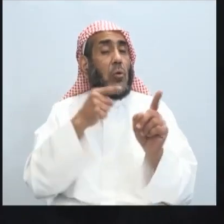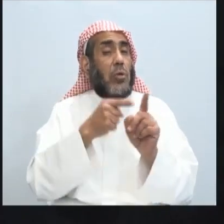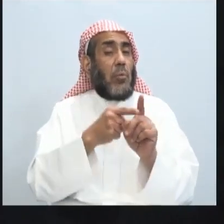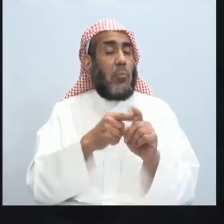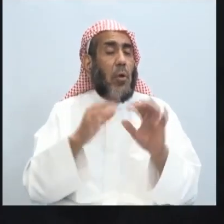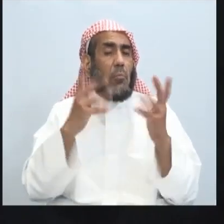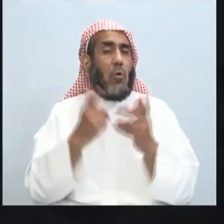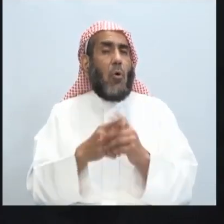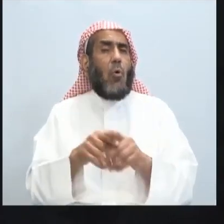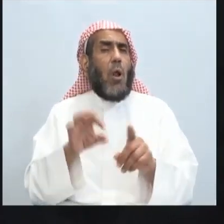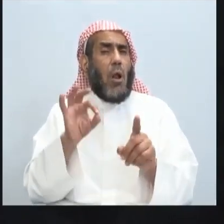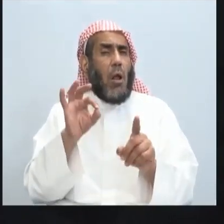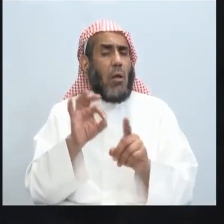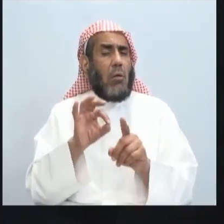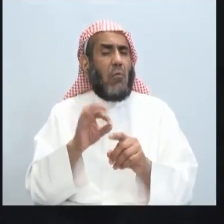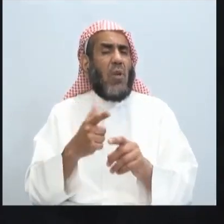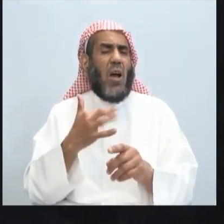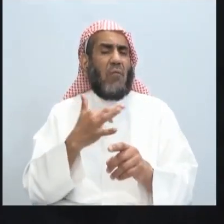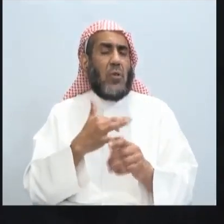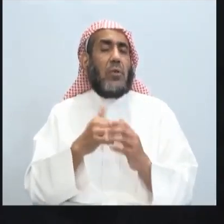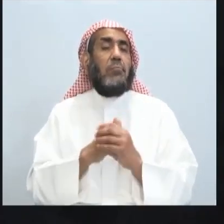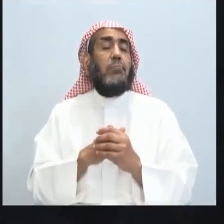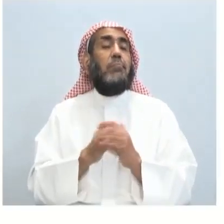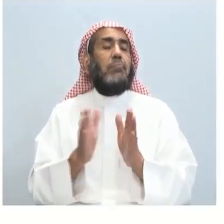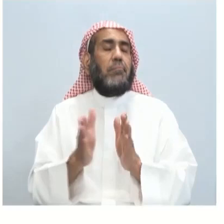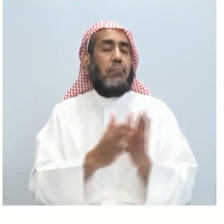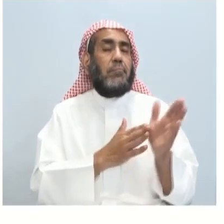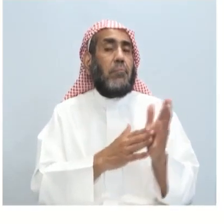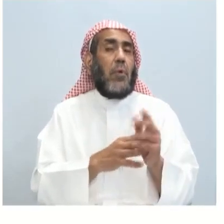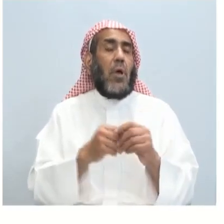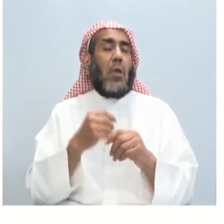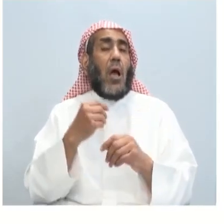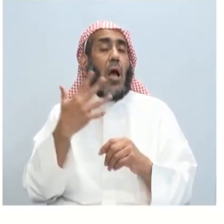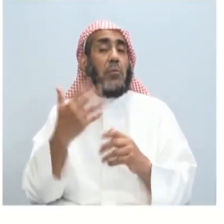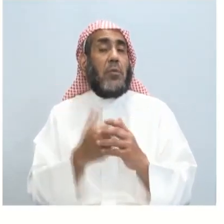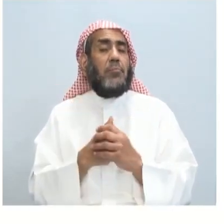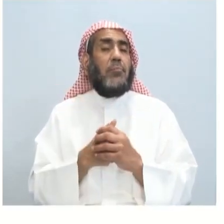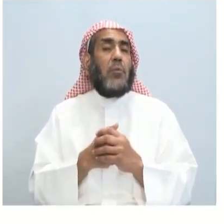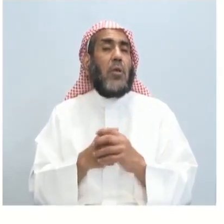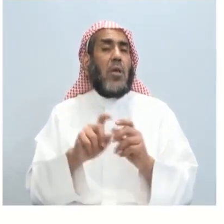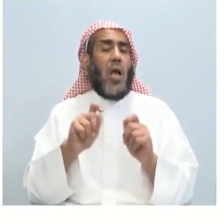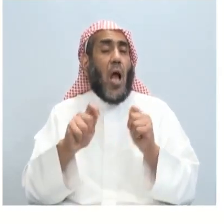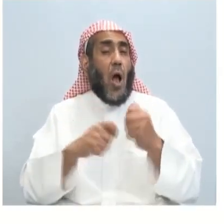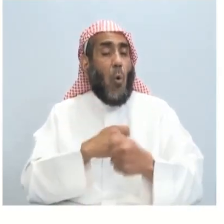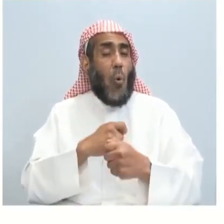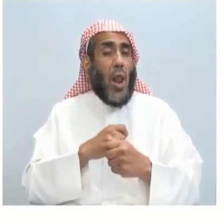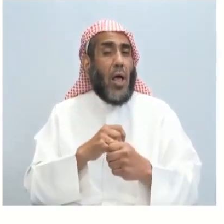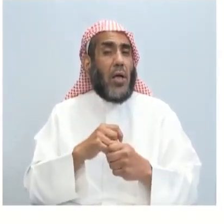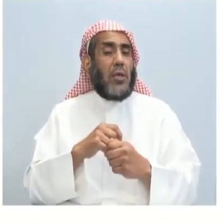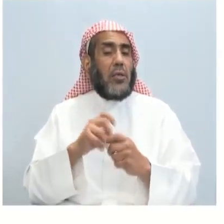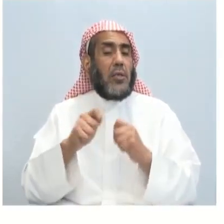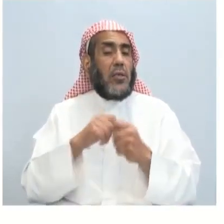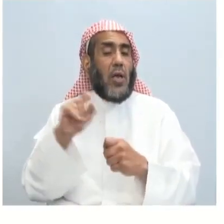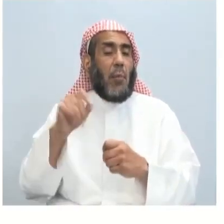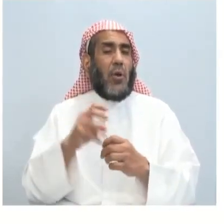و اهداف في انفسهم طيب هذا الرابع الخامس هنا حول جابر حول